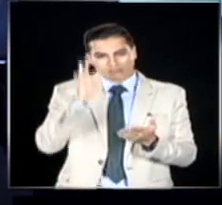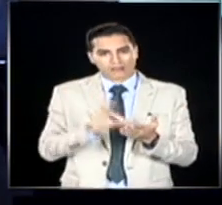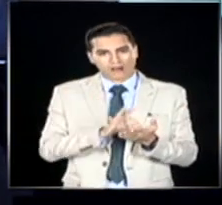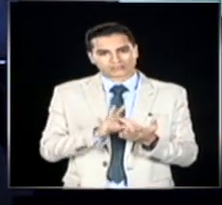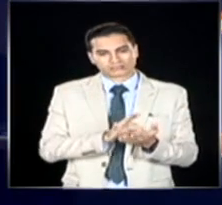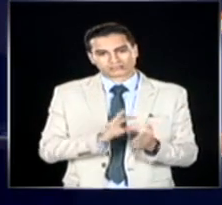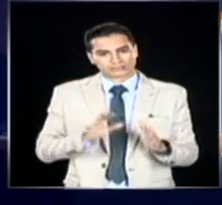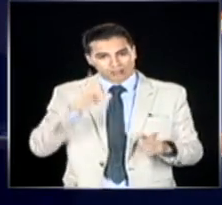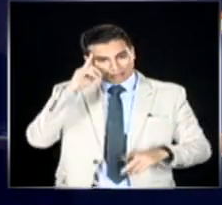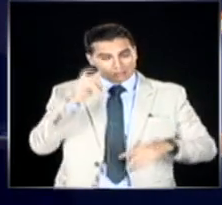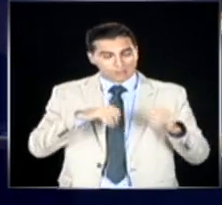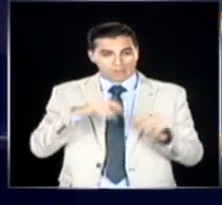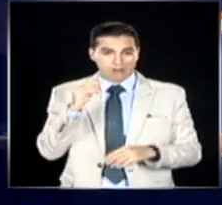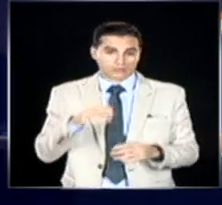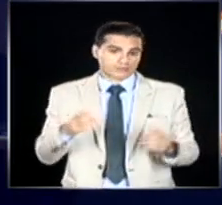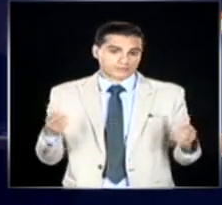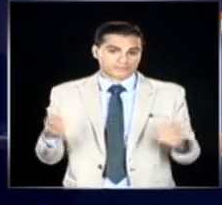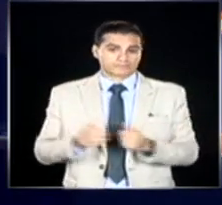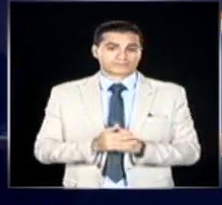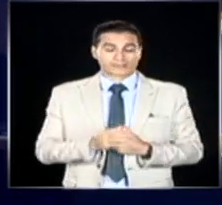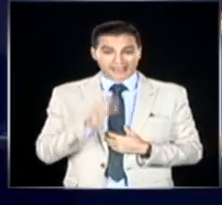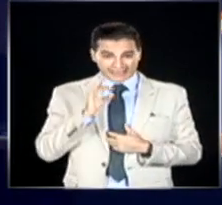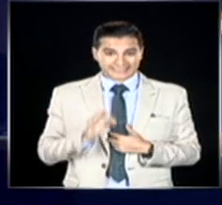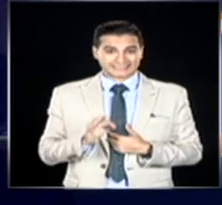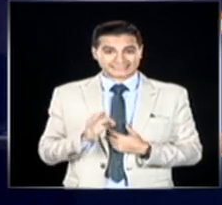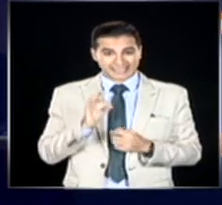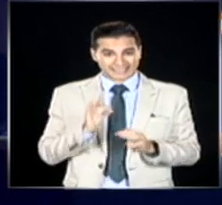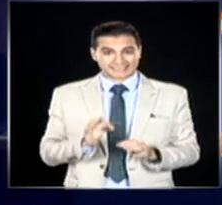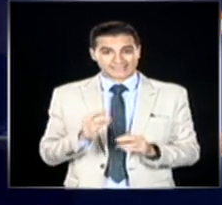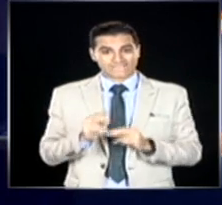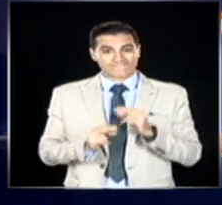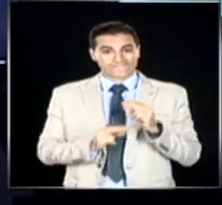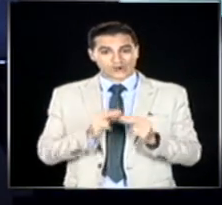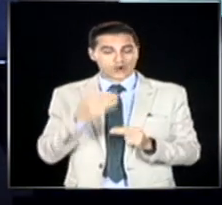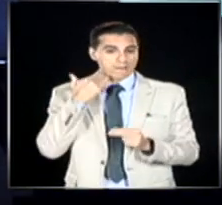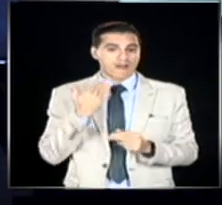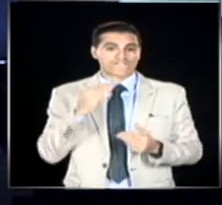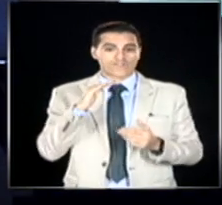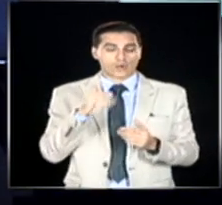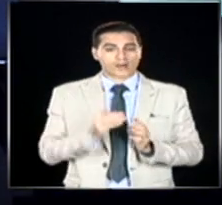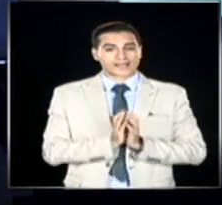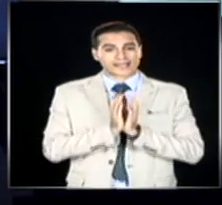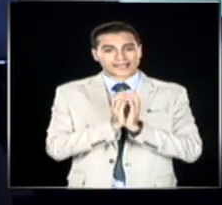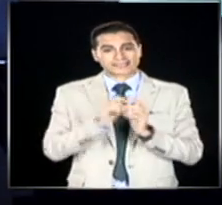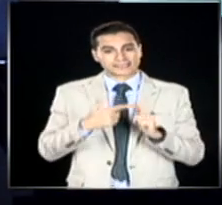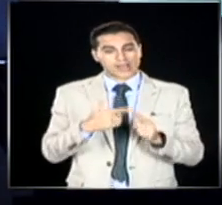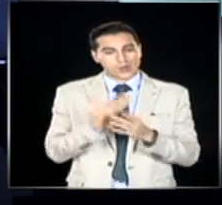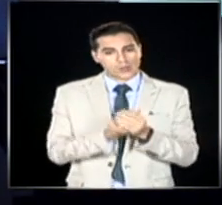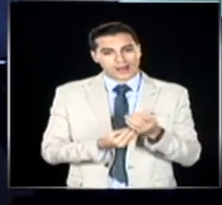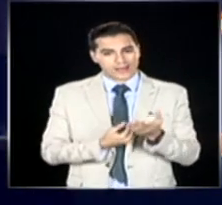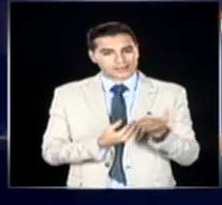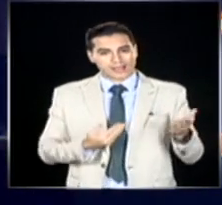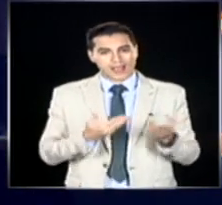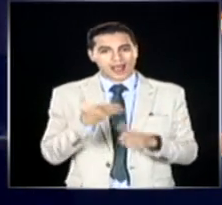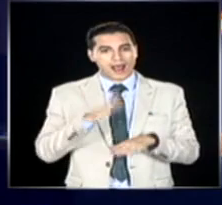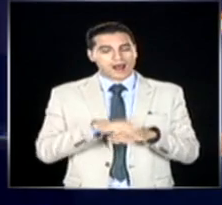من التواتر. ولكن أكيد الفيوم هتبقى فخورة بولادها وهم